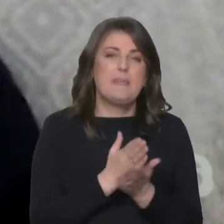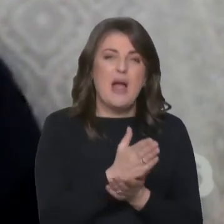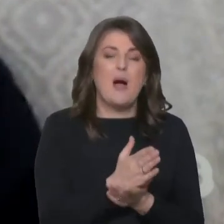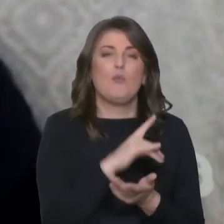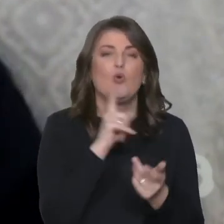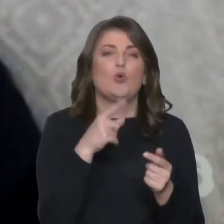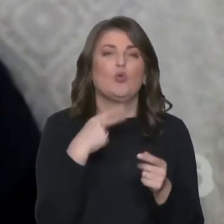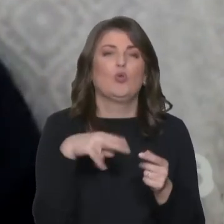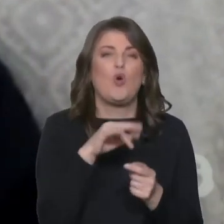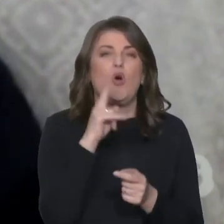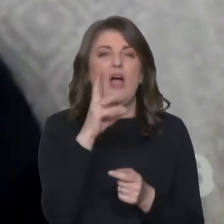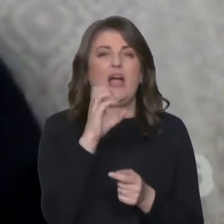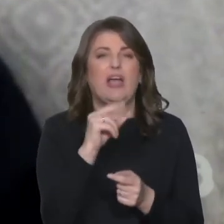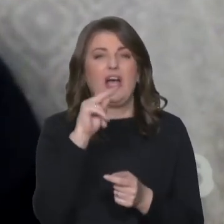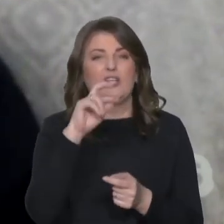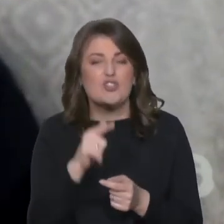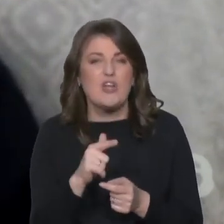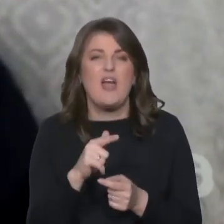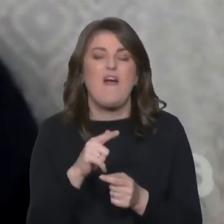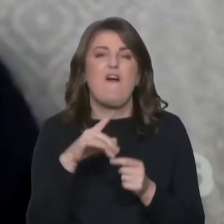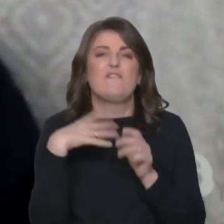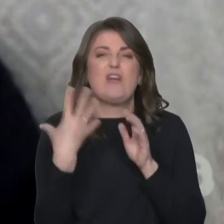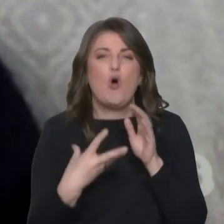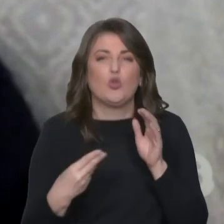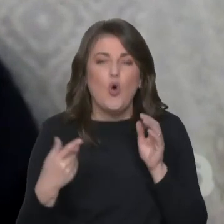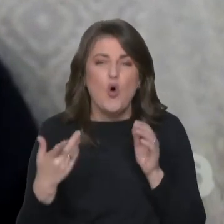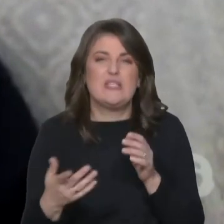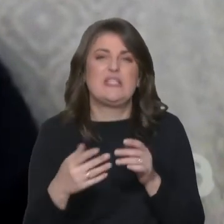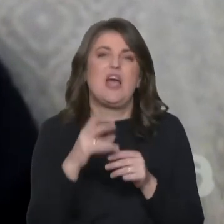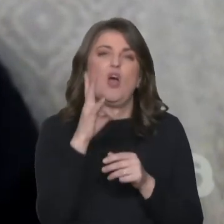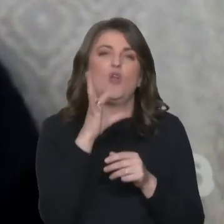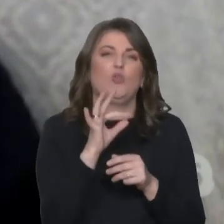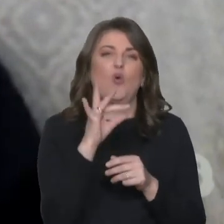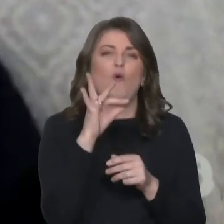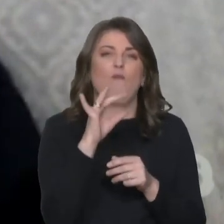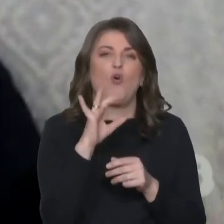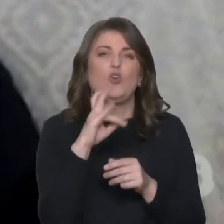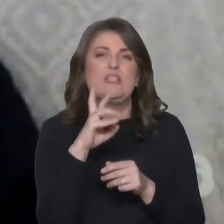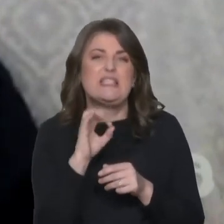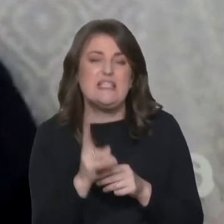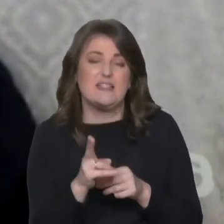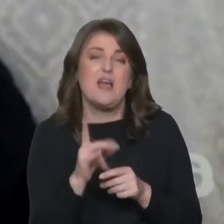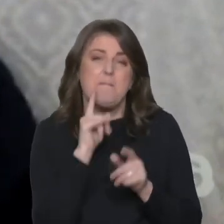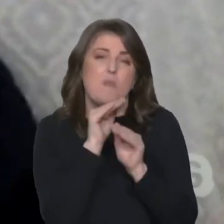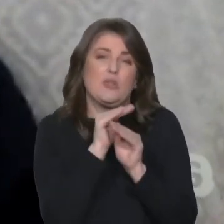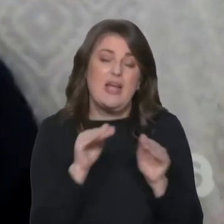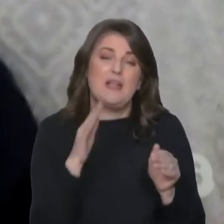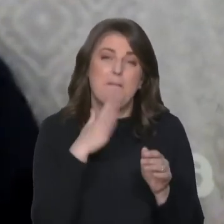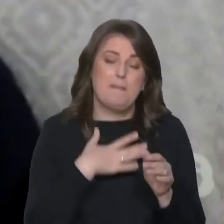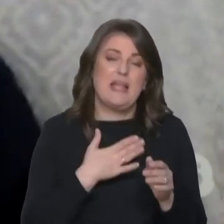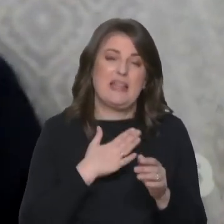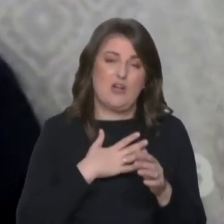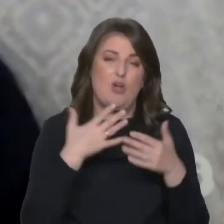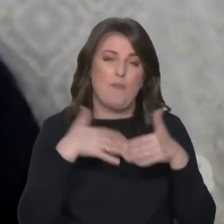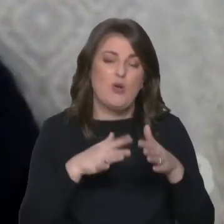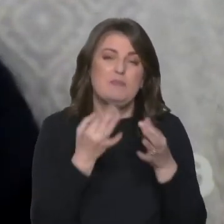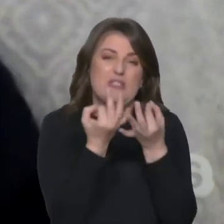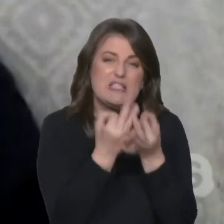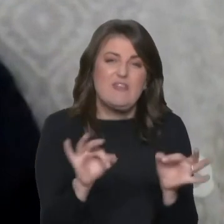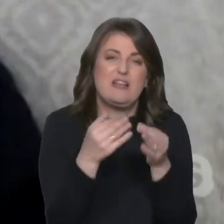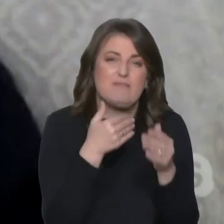Керчі, до Феодосії, до Новоросійська. Ну, власне кажучи, потихеньку ми наше море звільняємо. Це